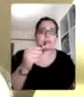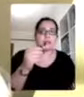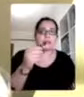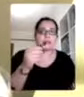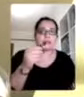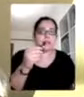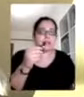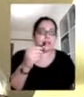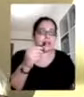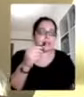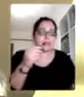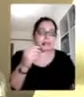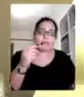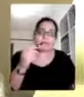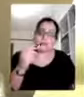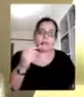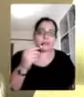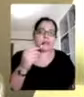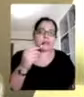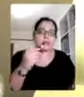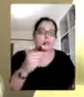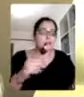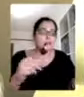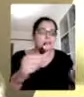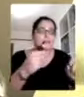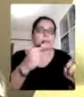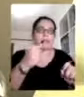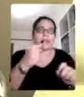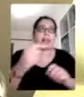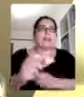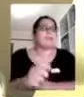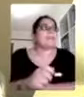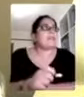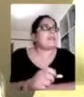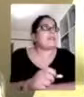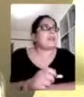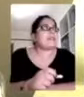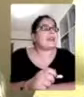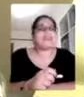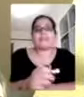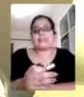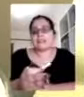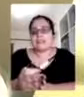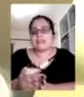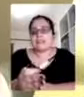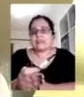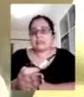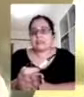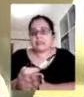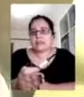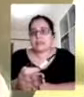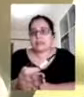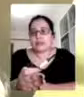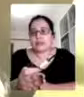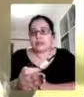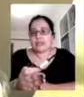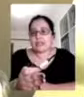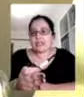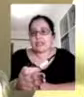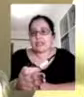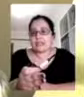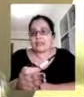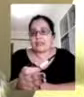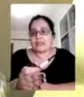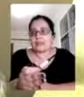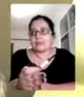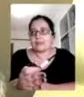acaba? Onun da fena değil gibi şeyleri. olabilir. Ya FaceTime aslında bir sonrakine